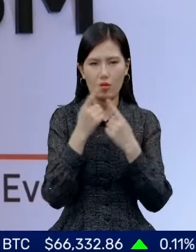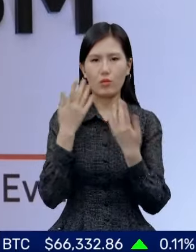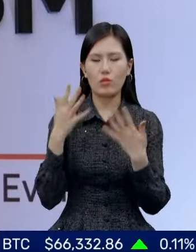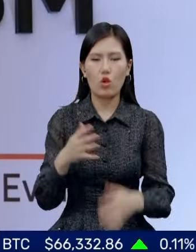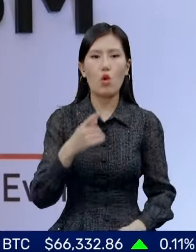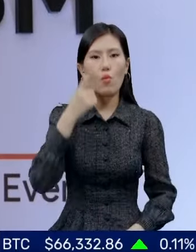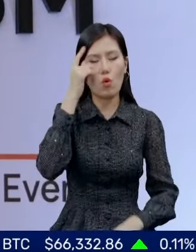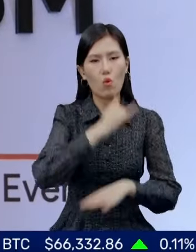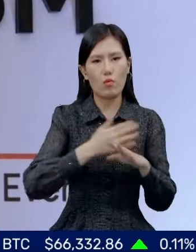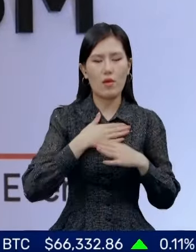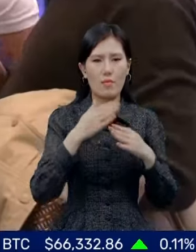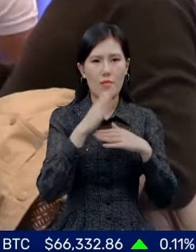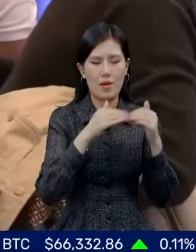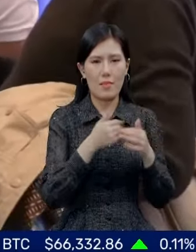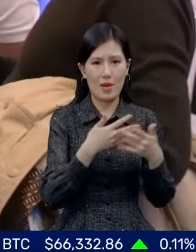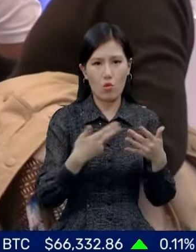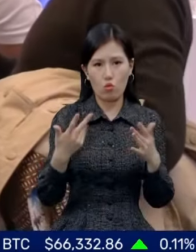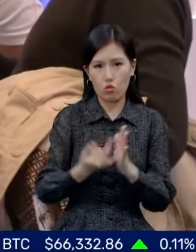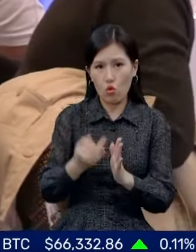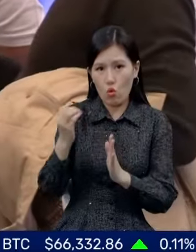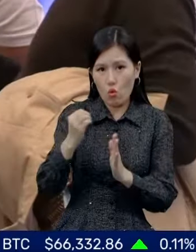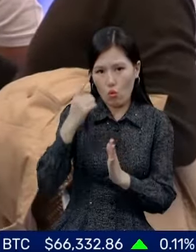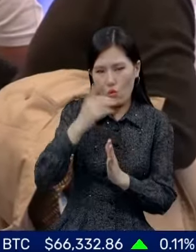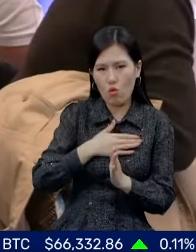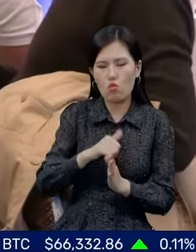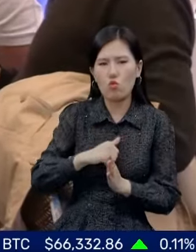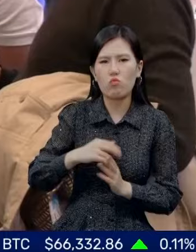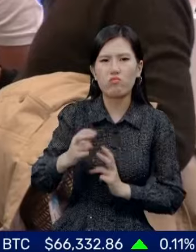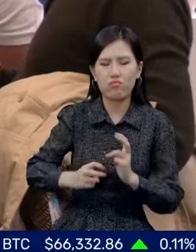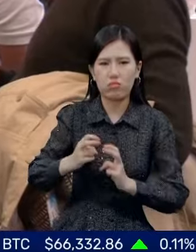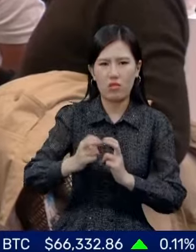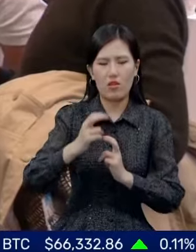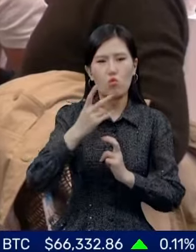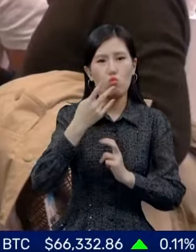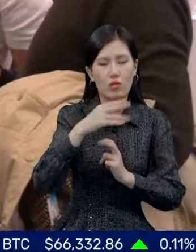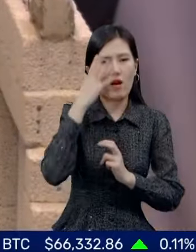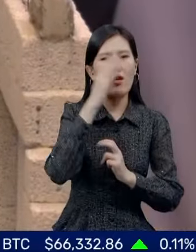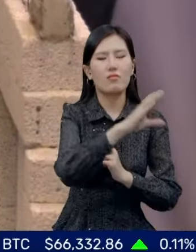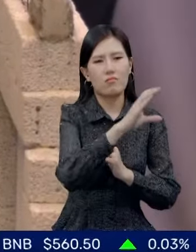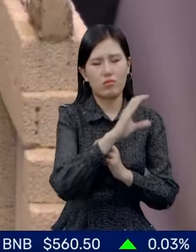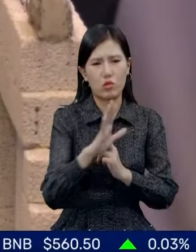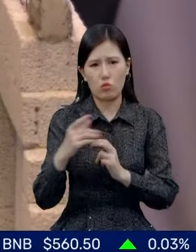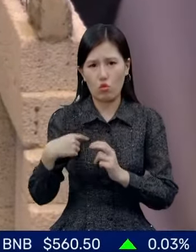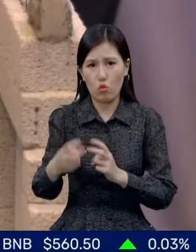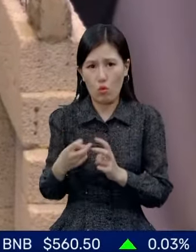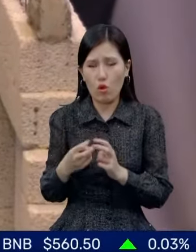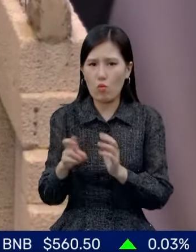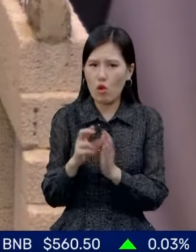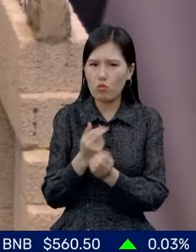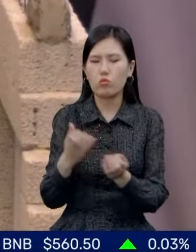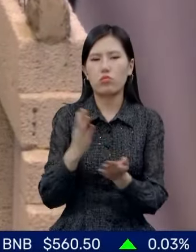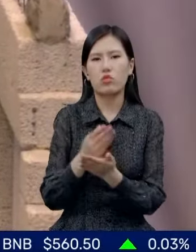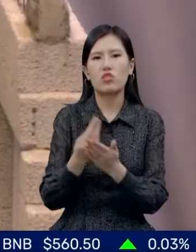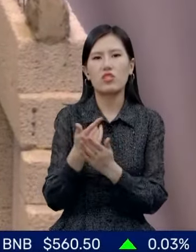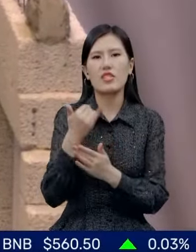Манаас барилгын материалын 37% дотооддоо үйлдвэрлэдэг. За энэ хувь хэмжээг нэмэгдүүлэхийн тулд түүхий эдээс эхлээд олон боломжууд байгааг онцоллоо. Тухайлбал